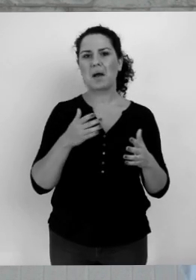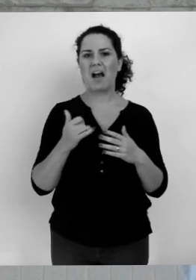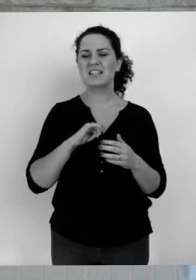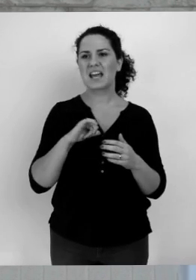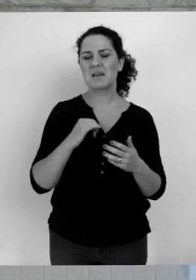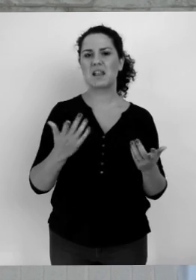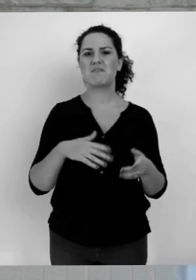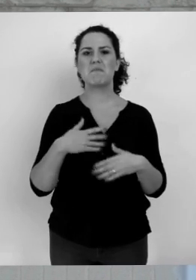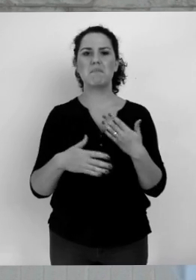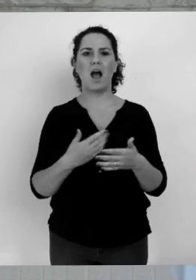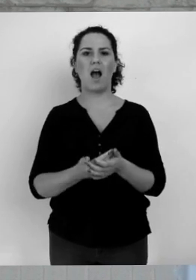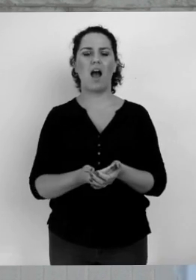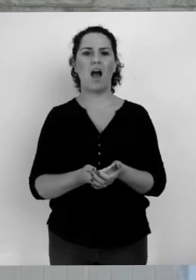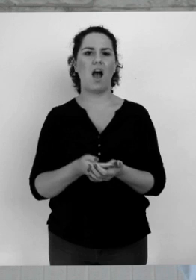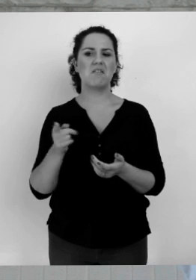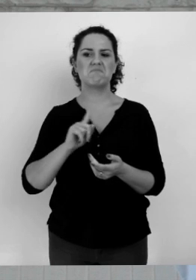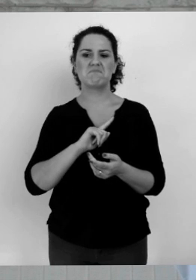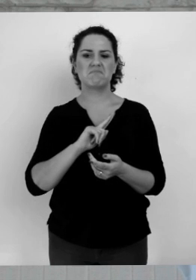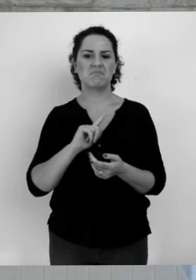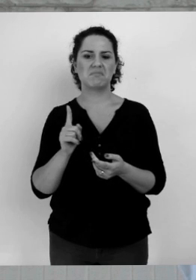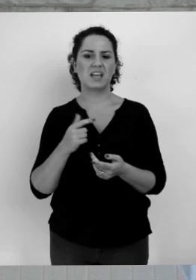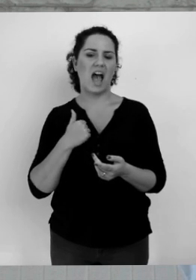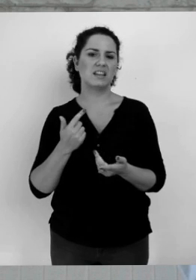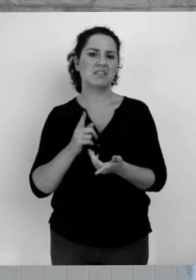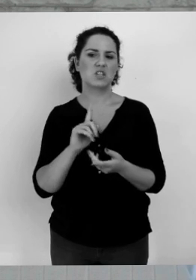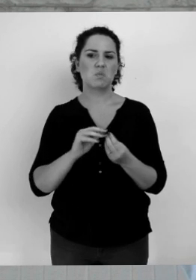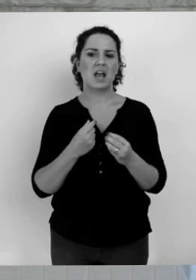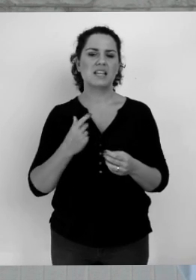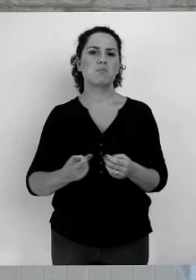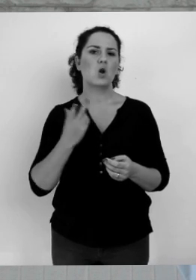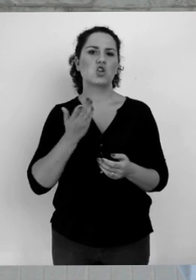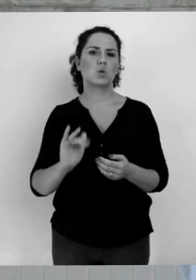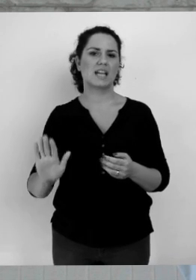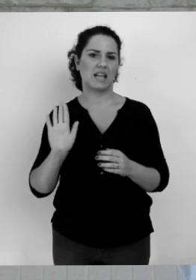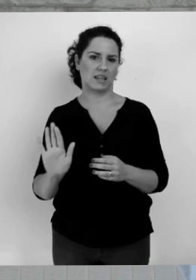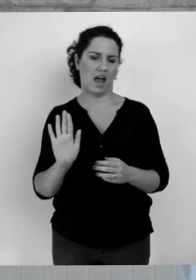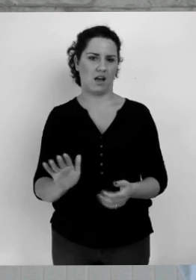Pa su ona nikada ponosna sam što su djeca takve.